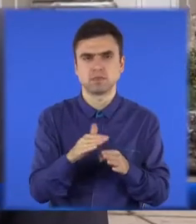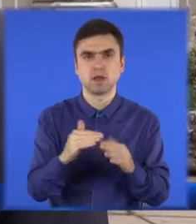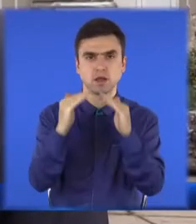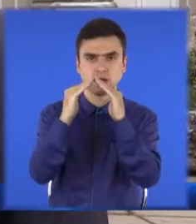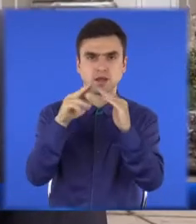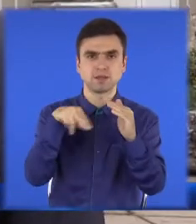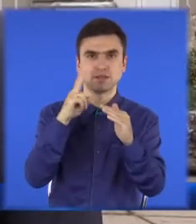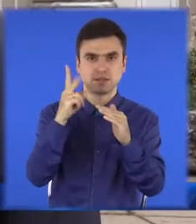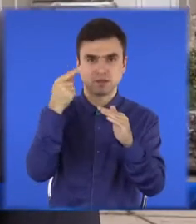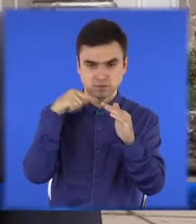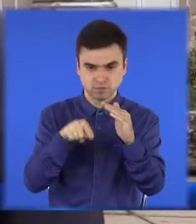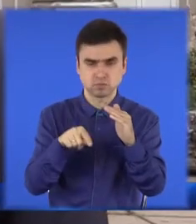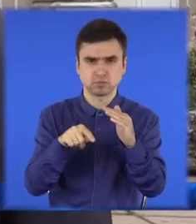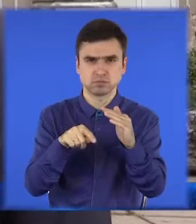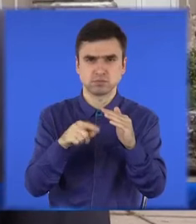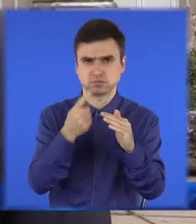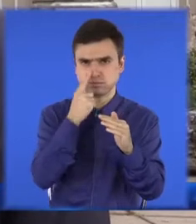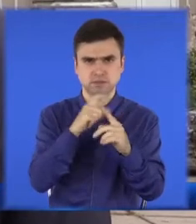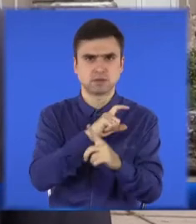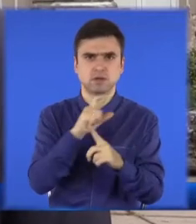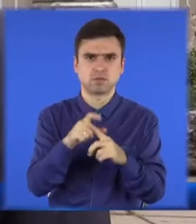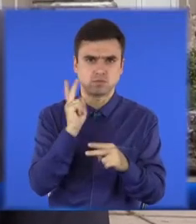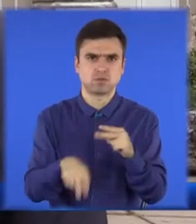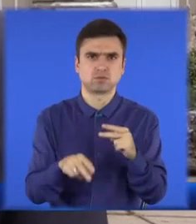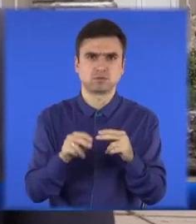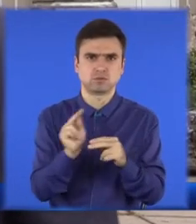майже повністю відреставрований. Ми